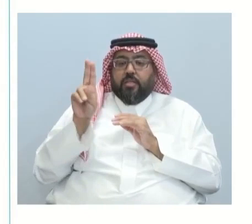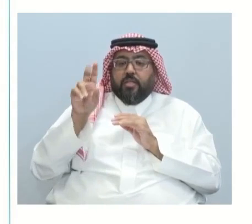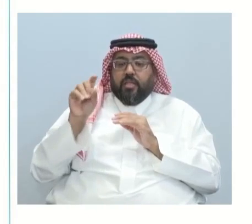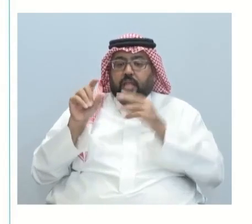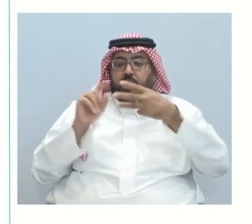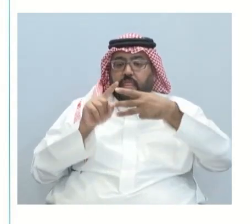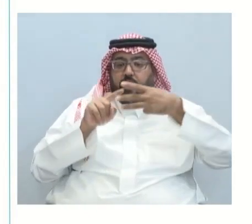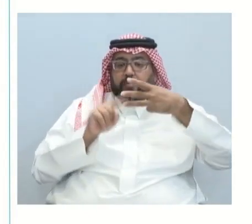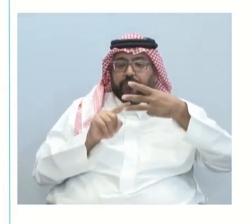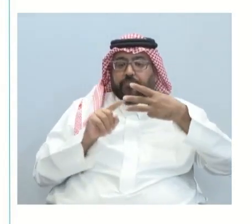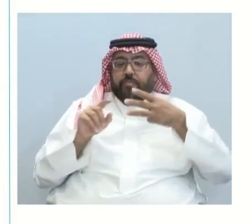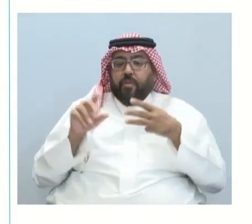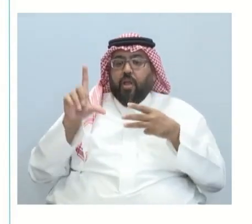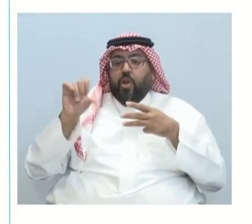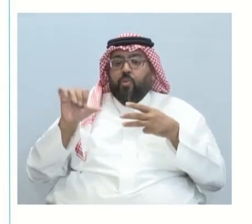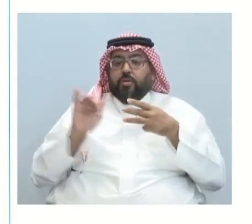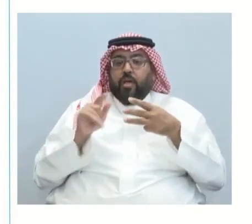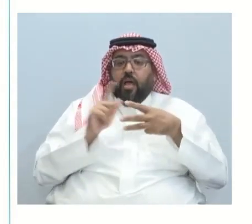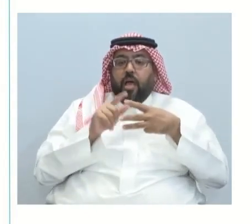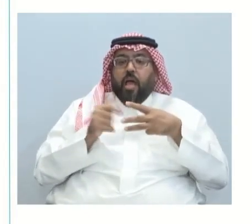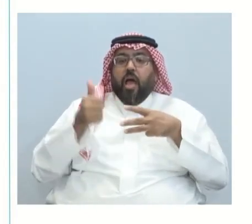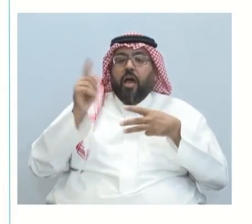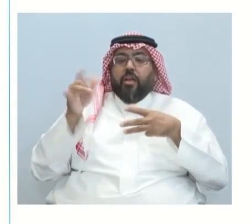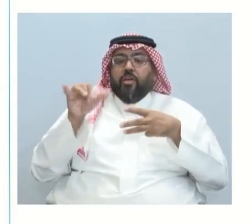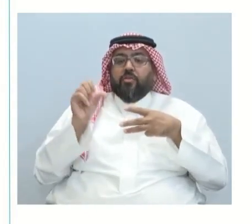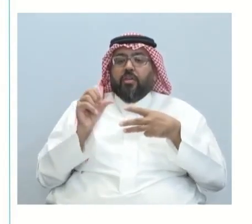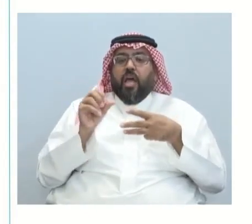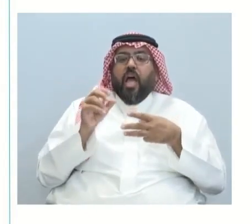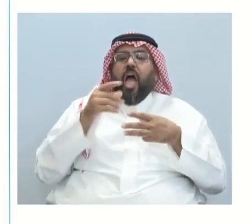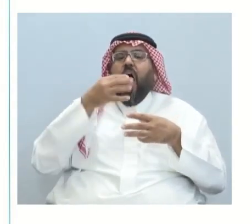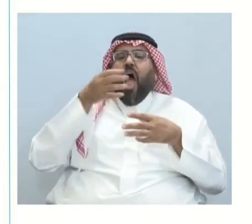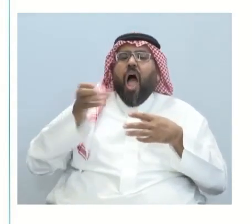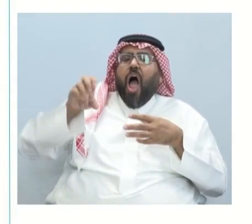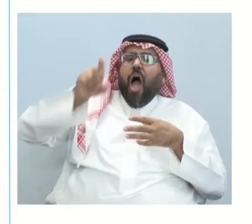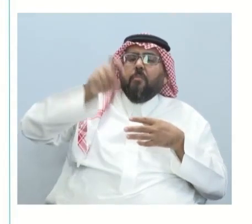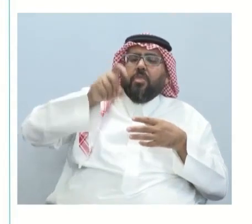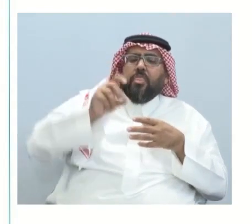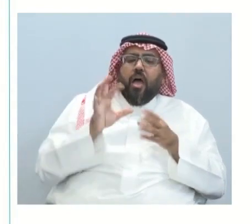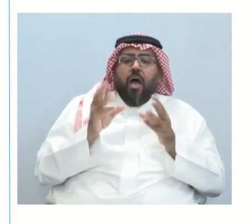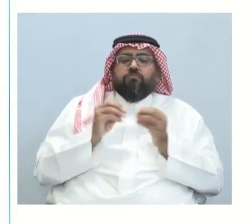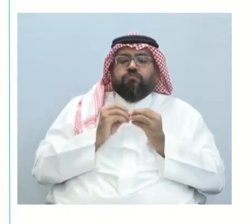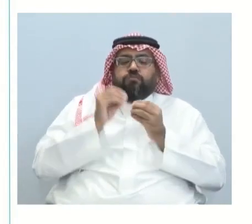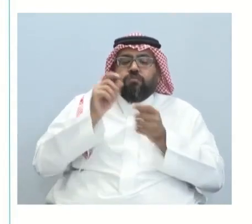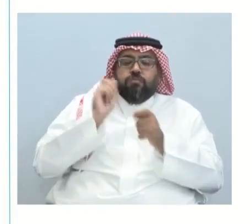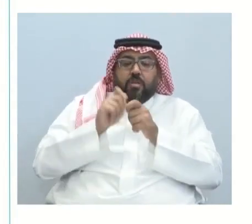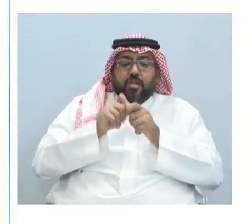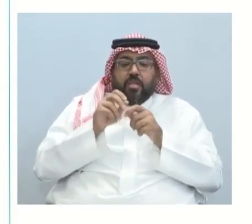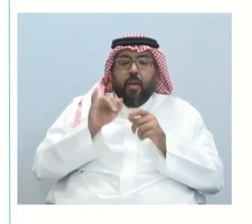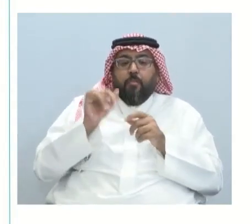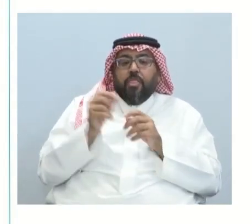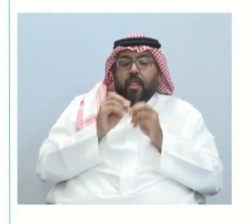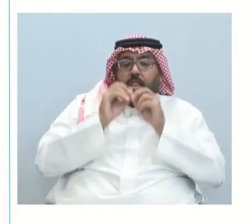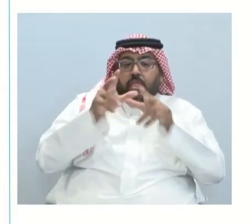الثلاثه فارهينيوس عرف الحمض بانه ماده منتجه لايون الهيدروجين بينما